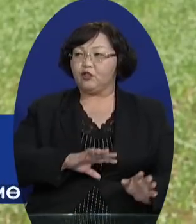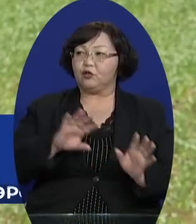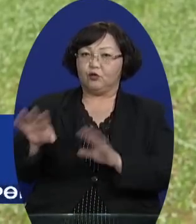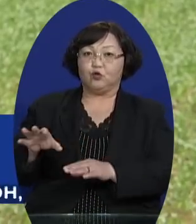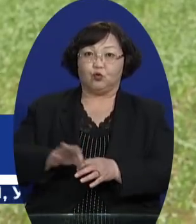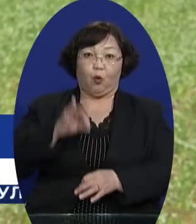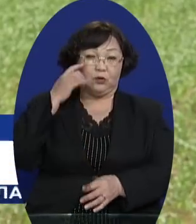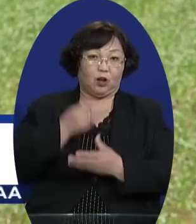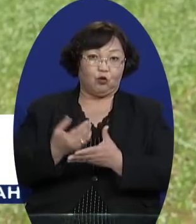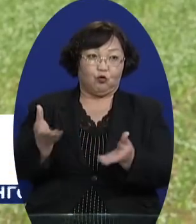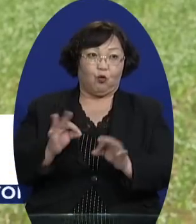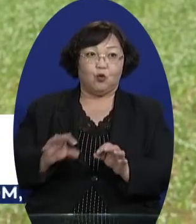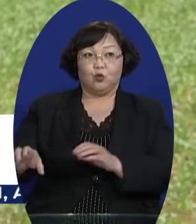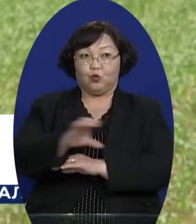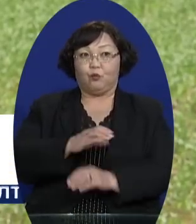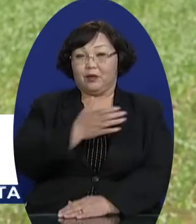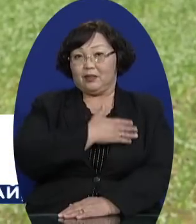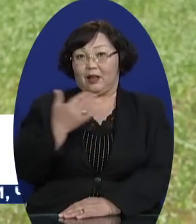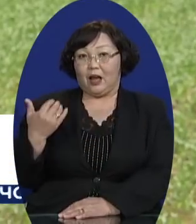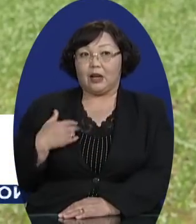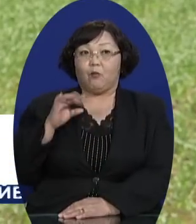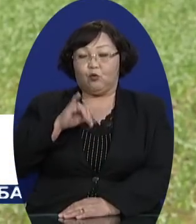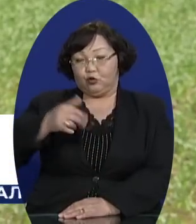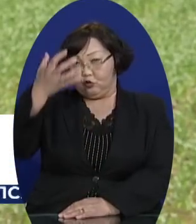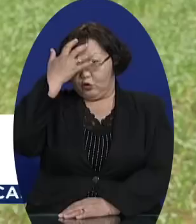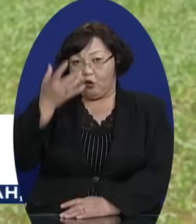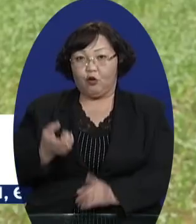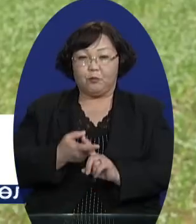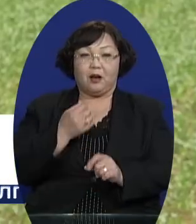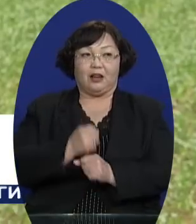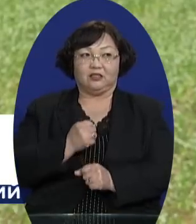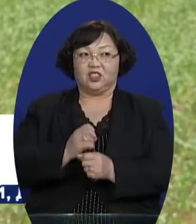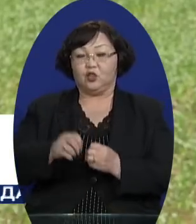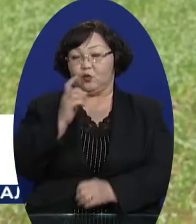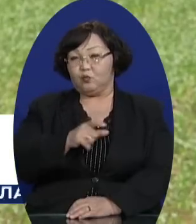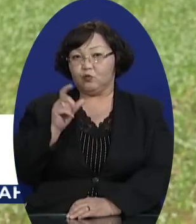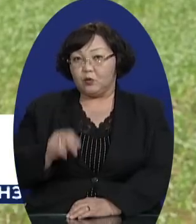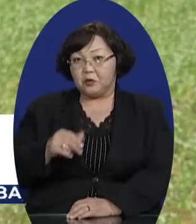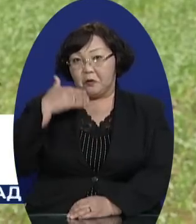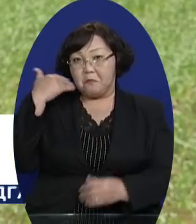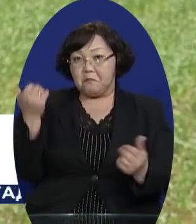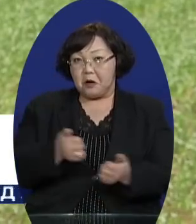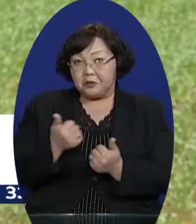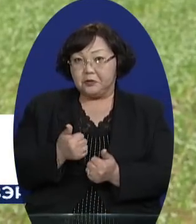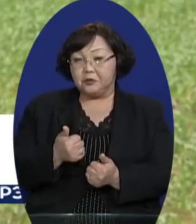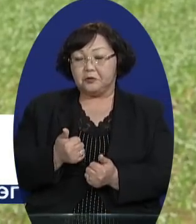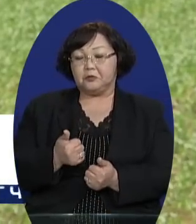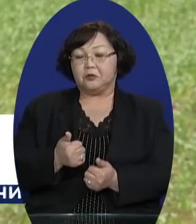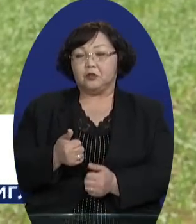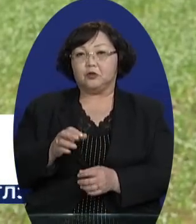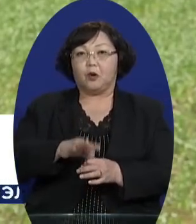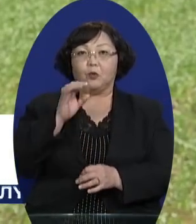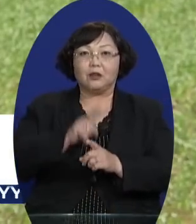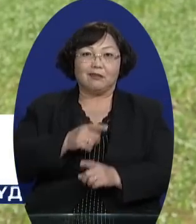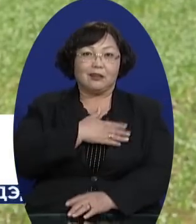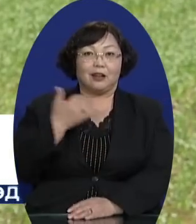сумын дарга нар ч ирээс улс төрийн тийм ажилтан болчихсон. Тэгээд нөгөө малчид бол олонний тоогоор сонгуулийн санал өгж даргаыг сонгодог.